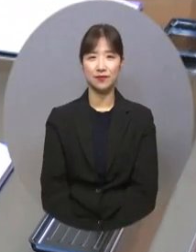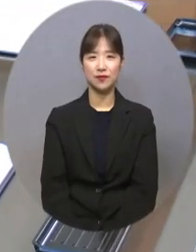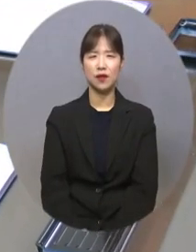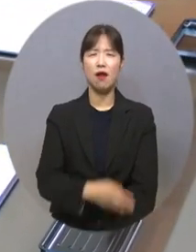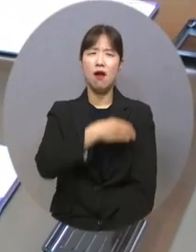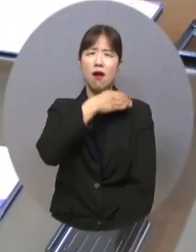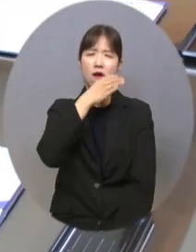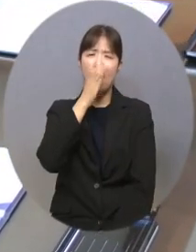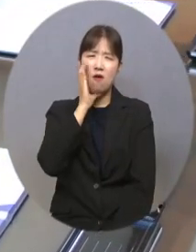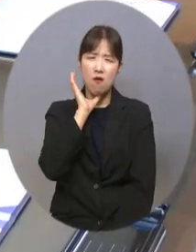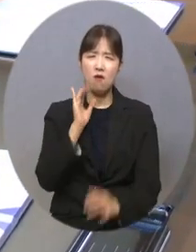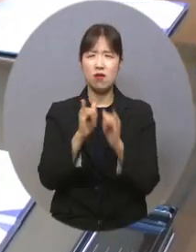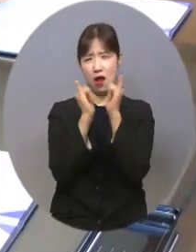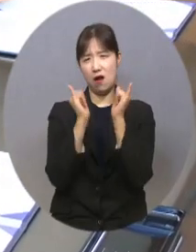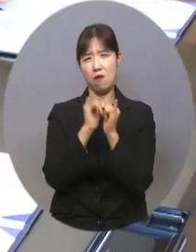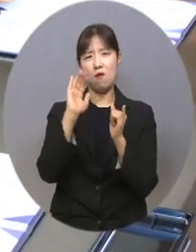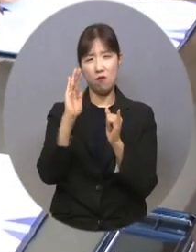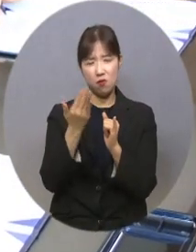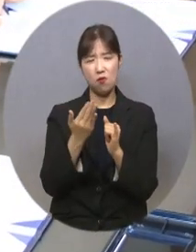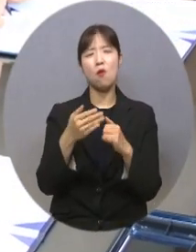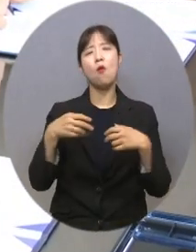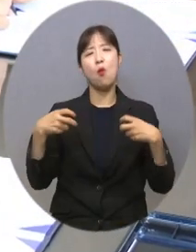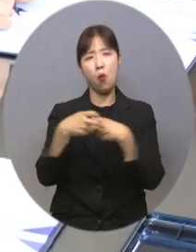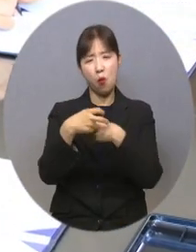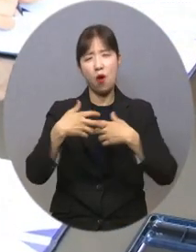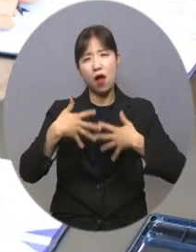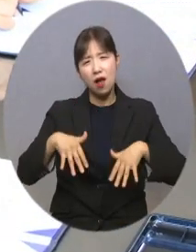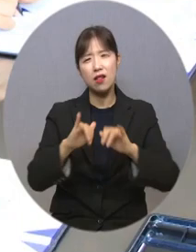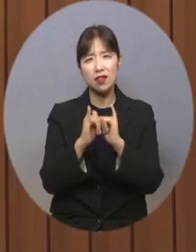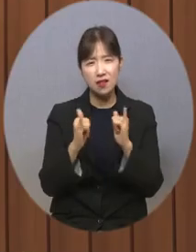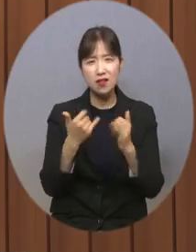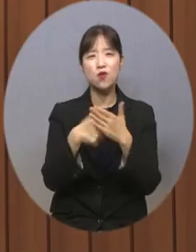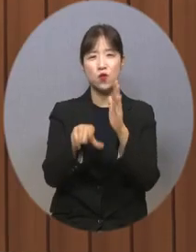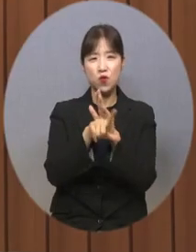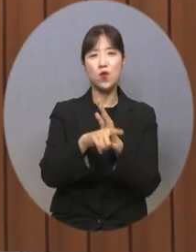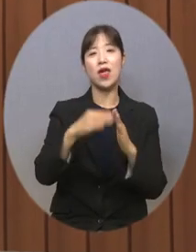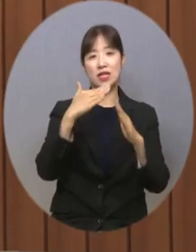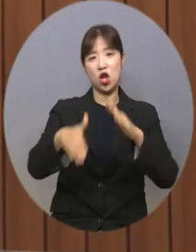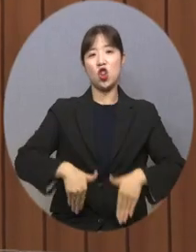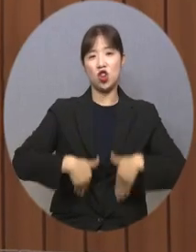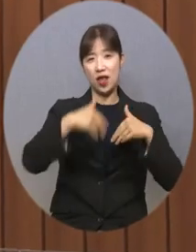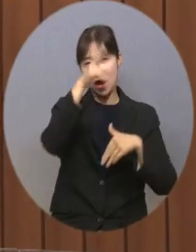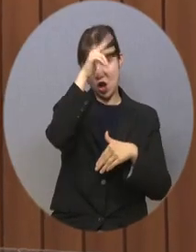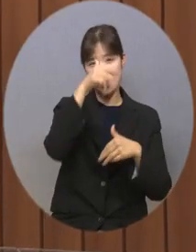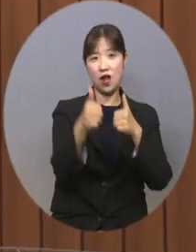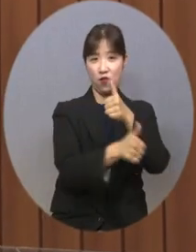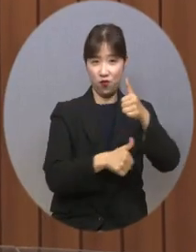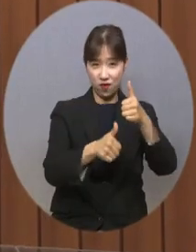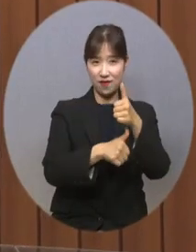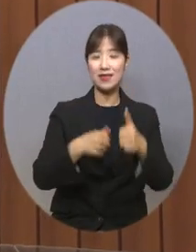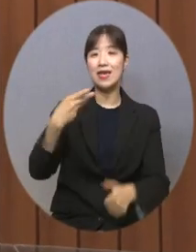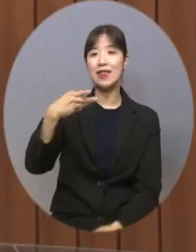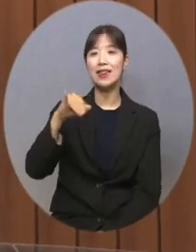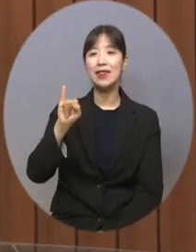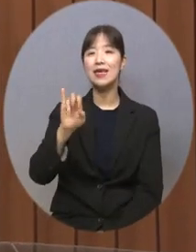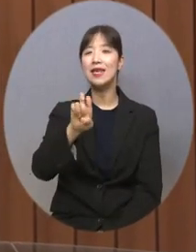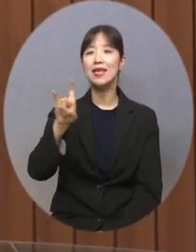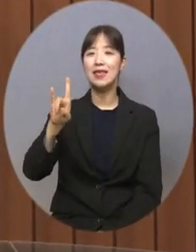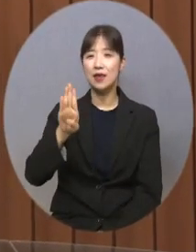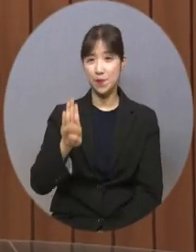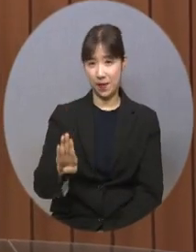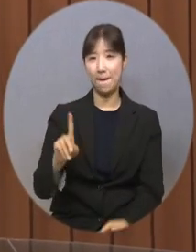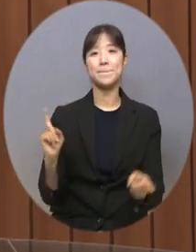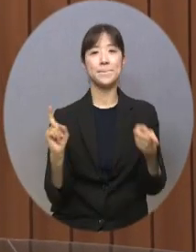초고령 사회를 맞아 교통약자를 위해 전남자치경찰위원회가 내비게이션 업체인 팀의 모빌리티와 업무